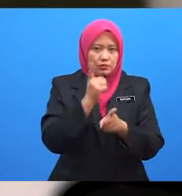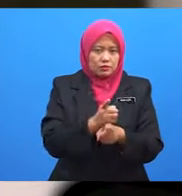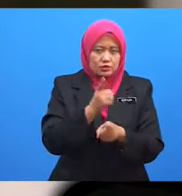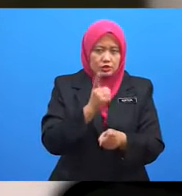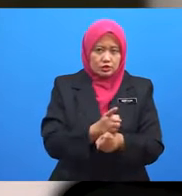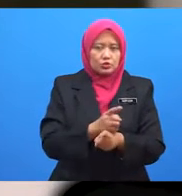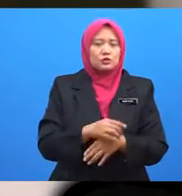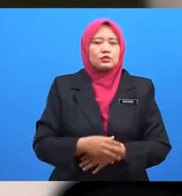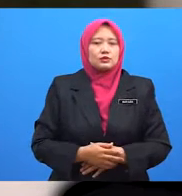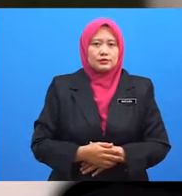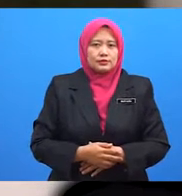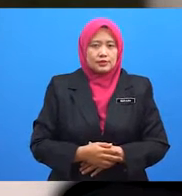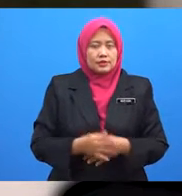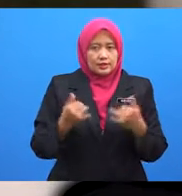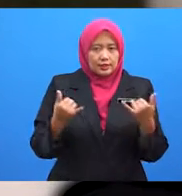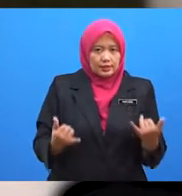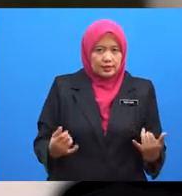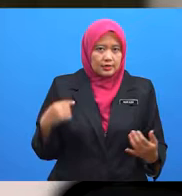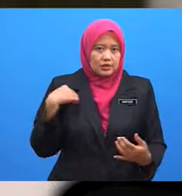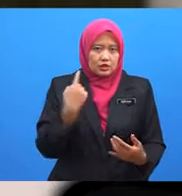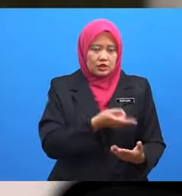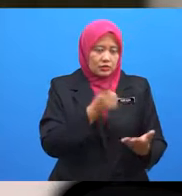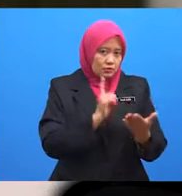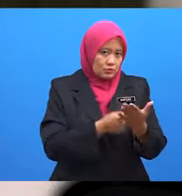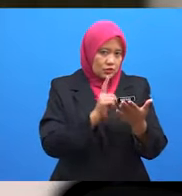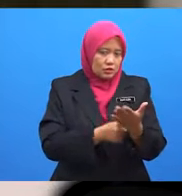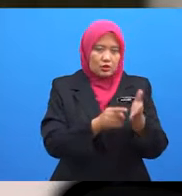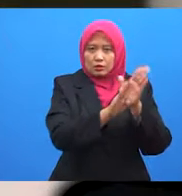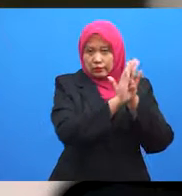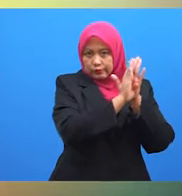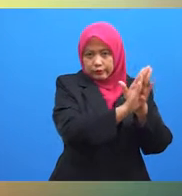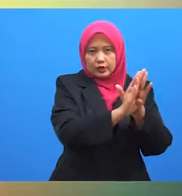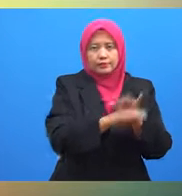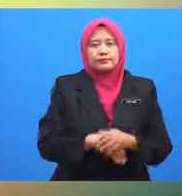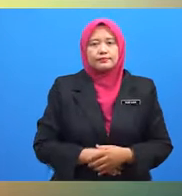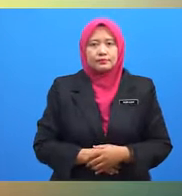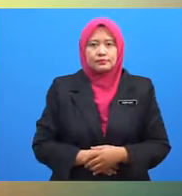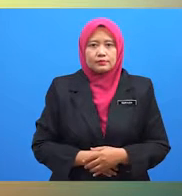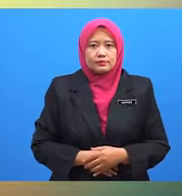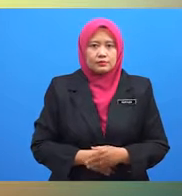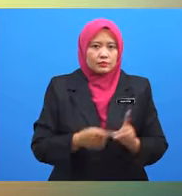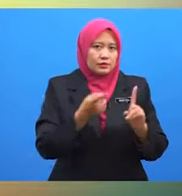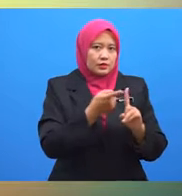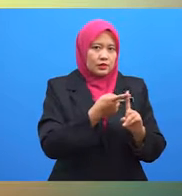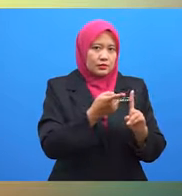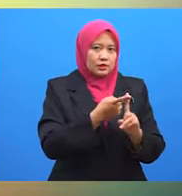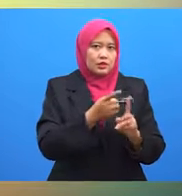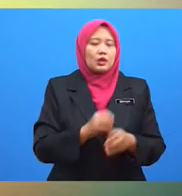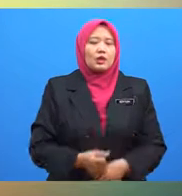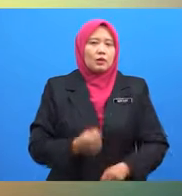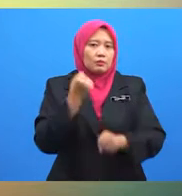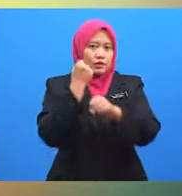oleh para pengkaji ilmuan sejarah. Bukti pertama. Bahan bukti,